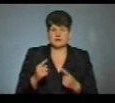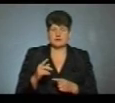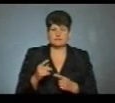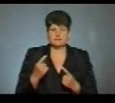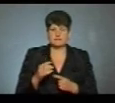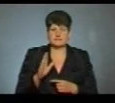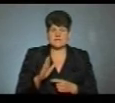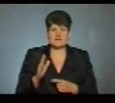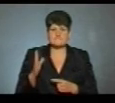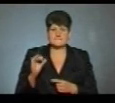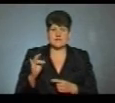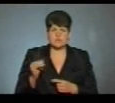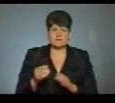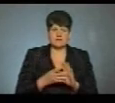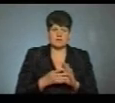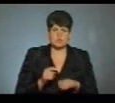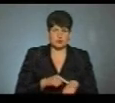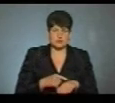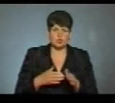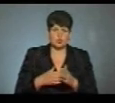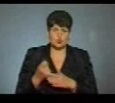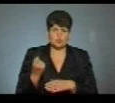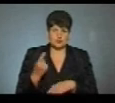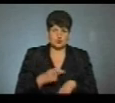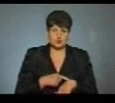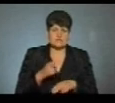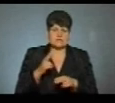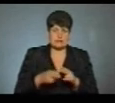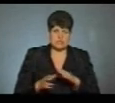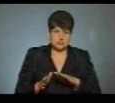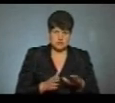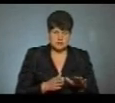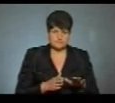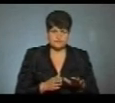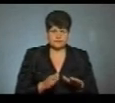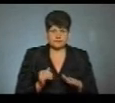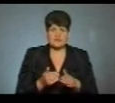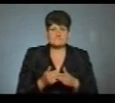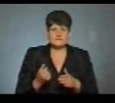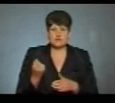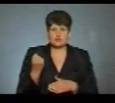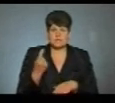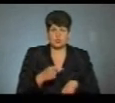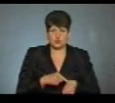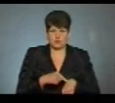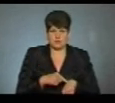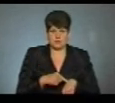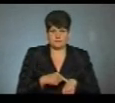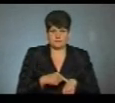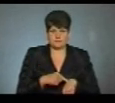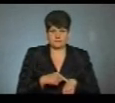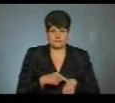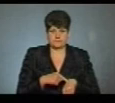годині, десь до 11-ї та літургія закінчиться, і від 11-ї години